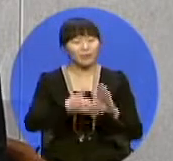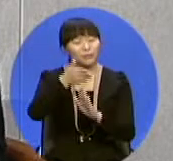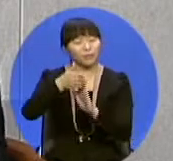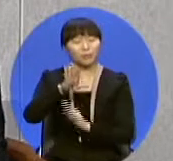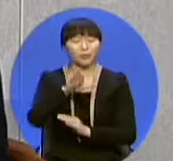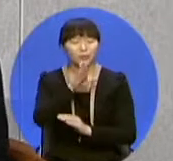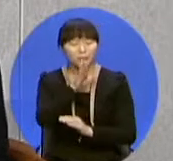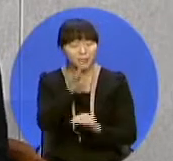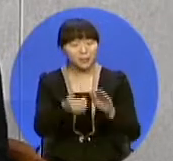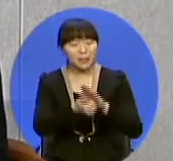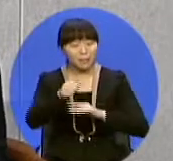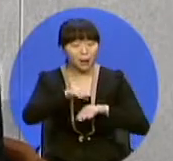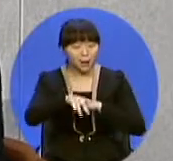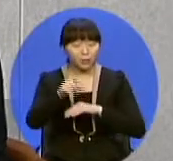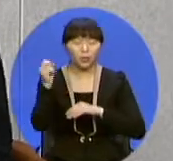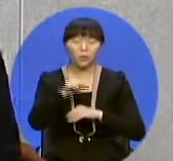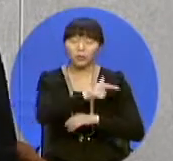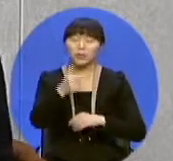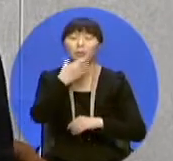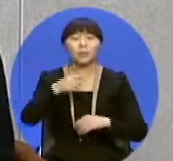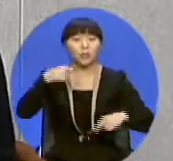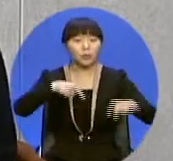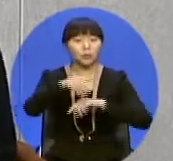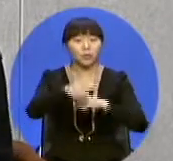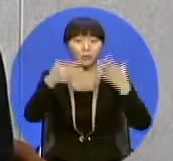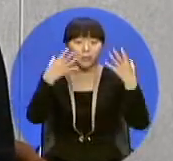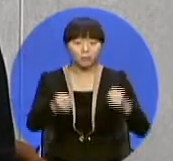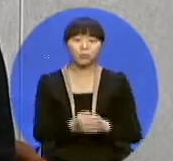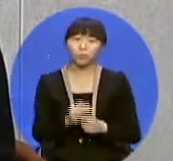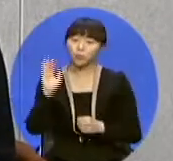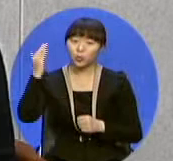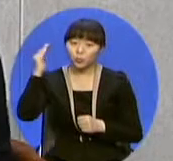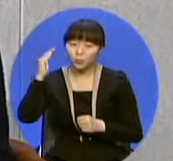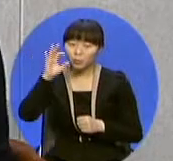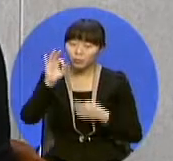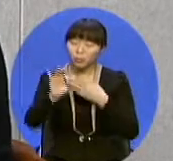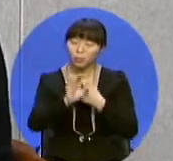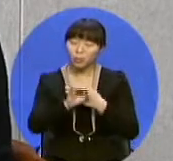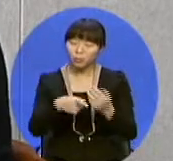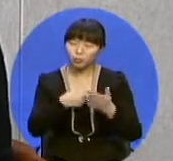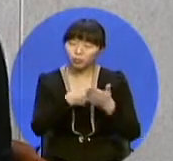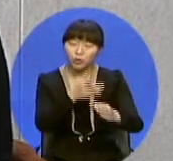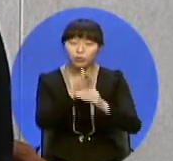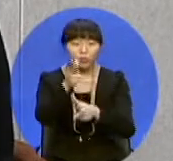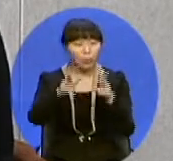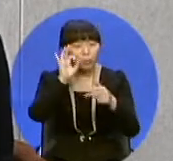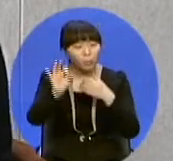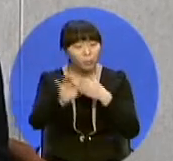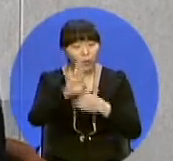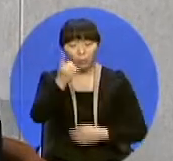광명시에는 정말 광명 희망카를 비롯해서 많은 복지 정책들이 있는데요. 요즘에 또 광명시에서 특별히 추진하는 사업으로